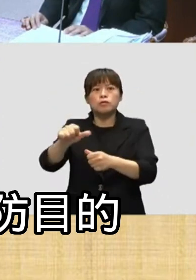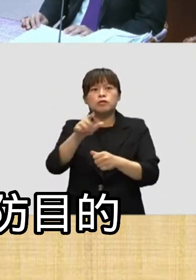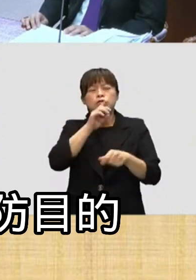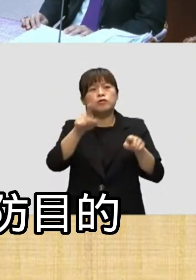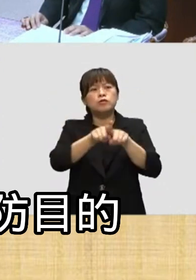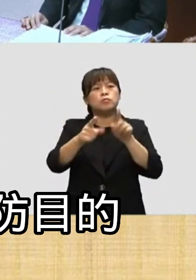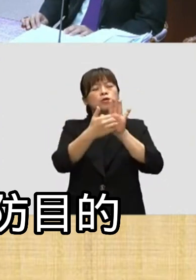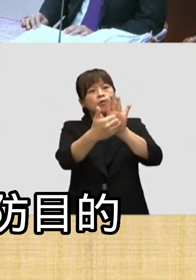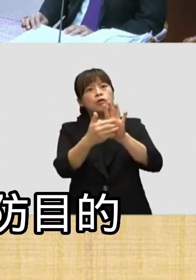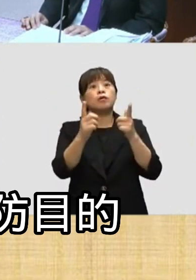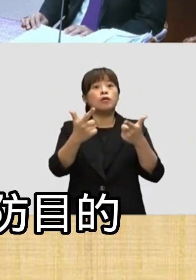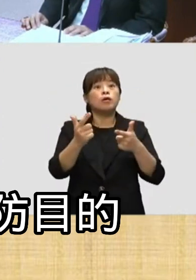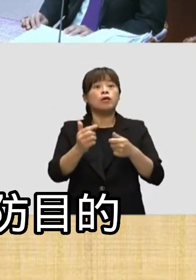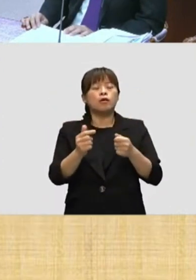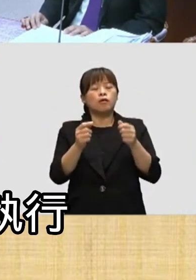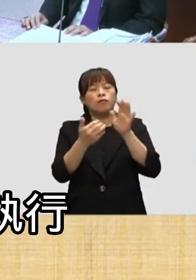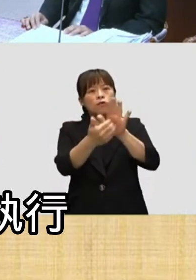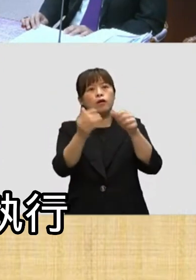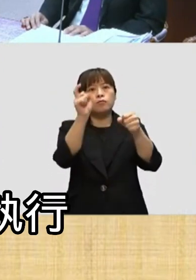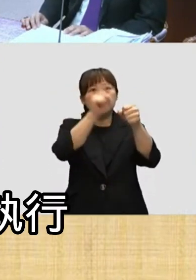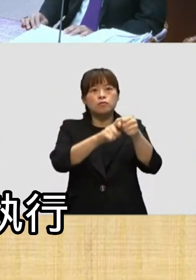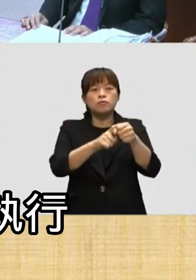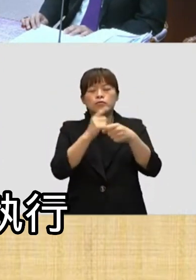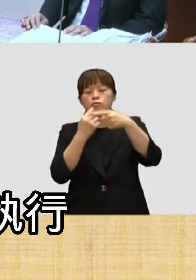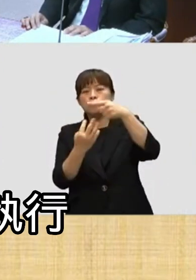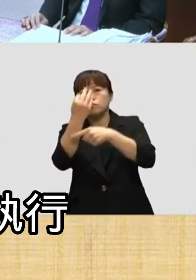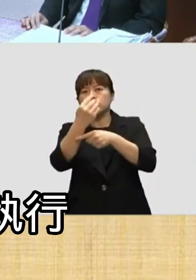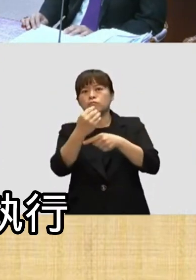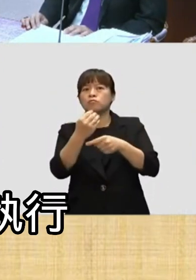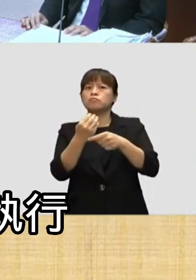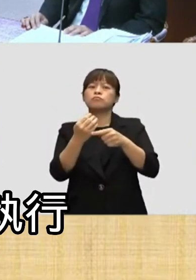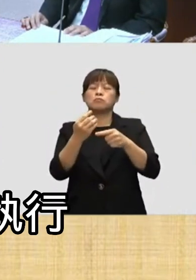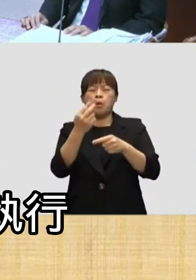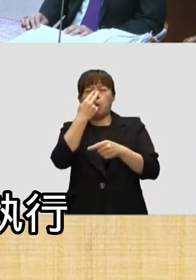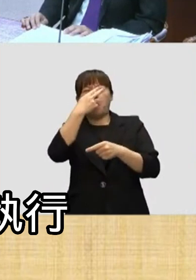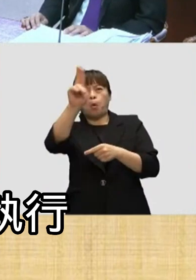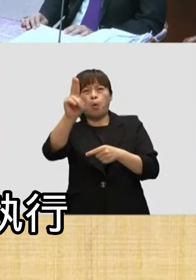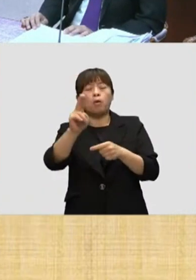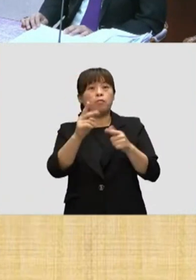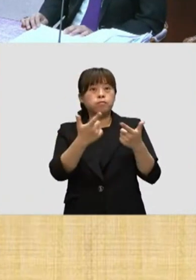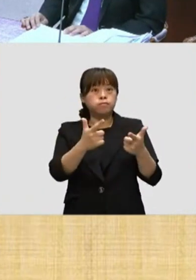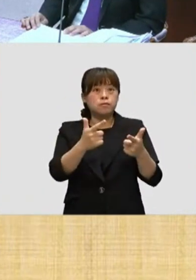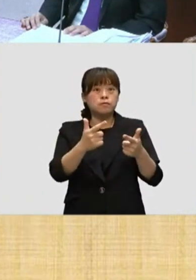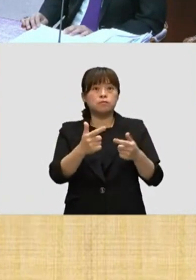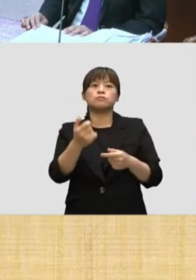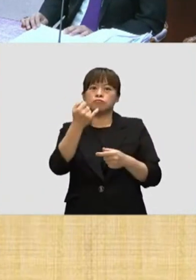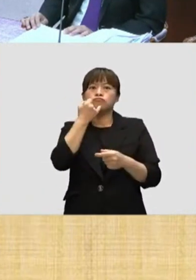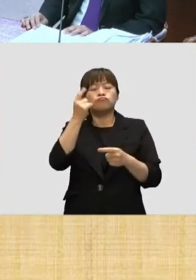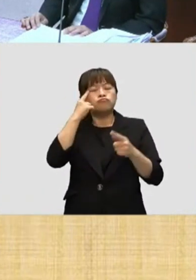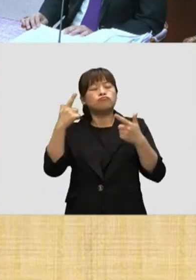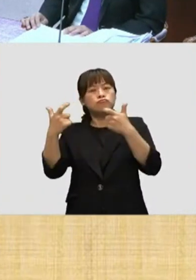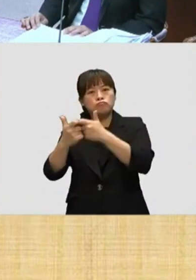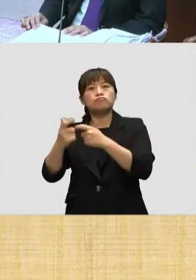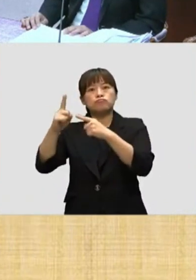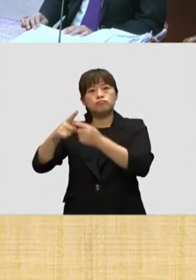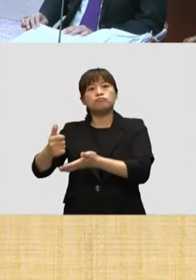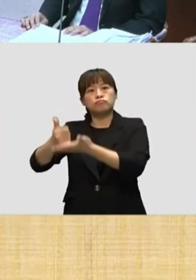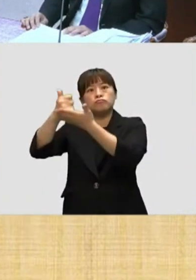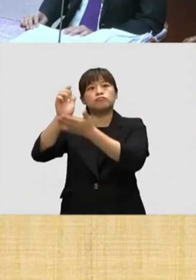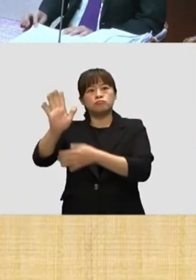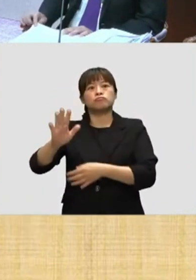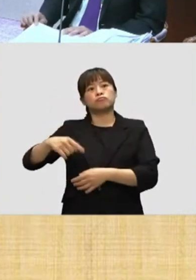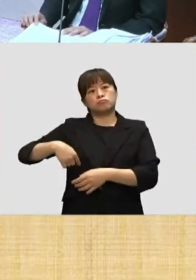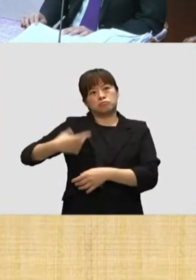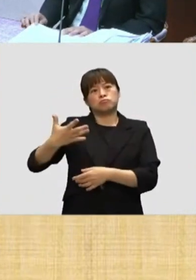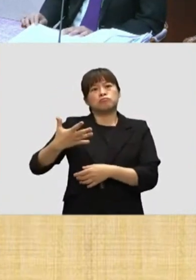般预防目的不合比例的且非残忍的方式执行，可以是符合人性尊严，自